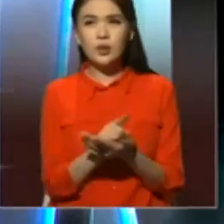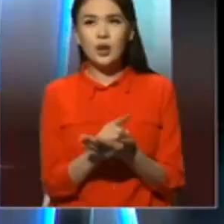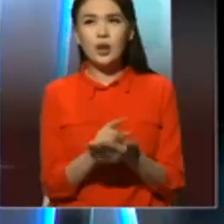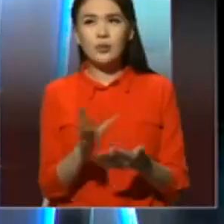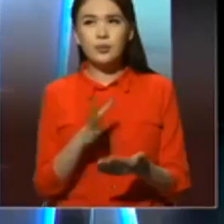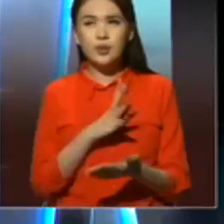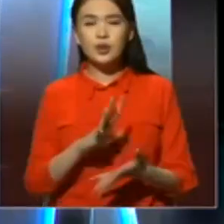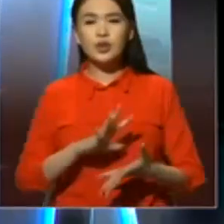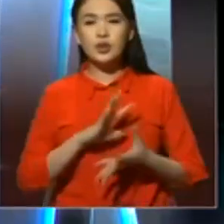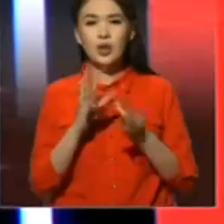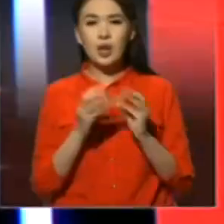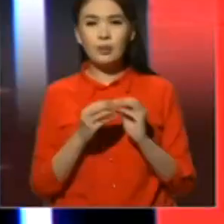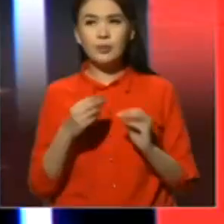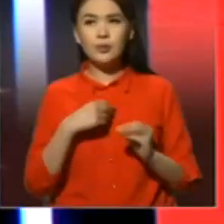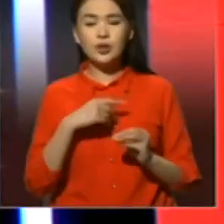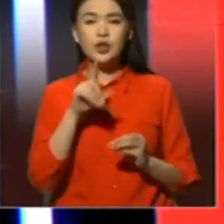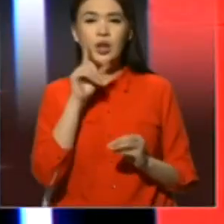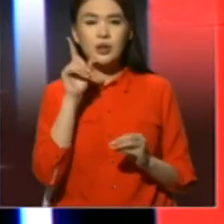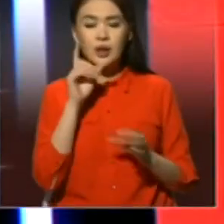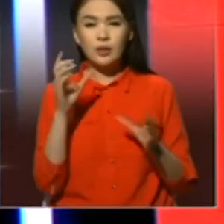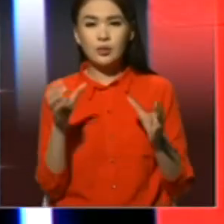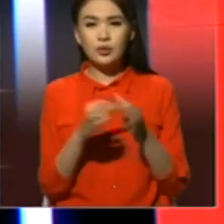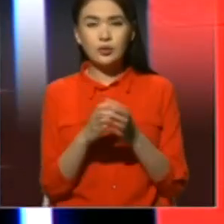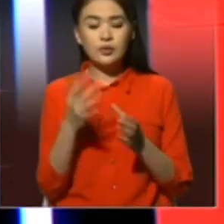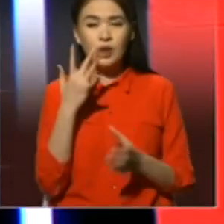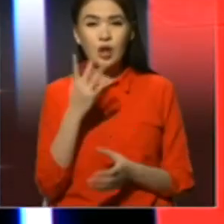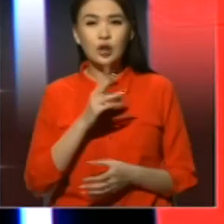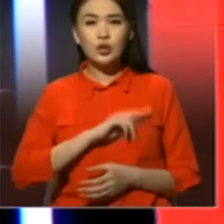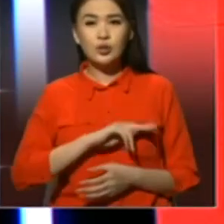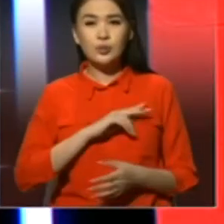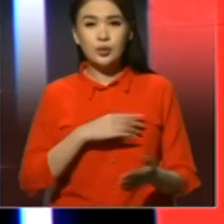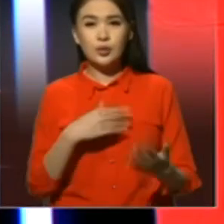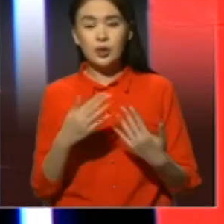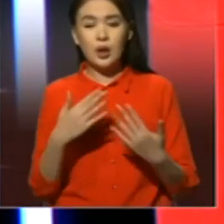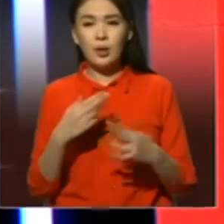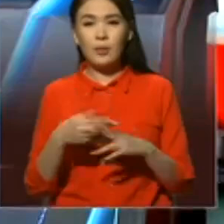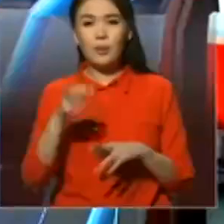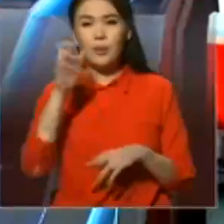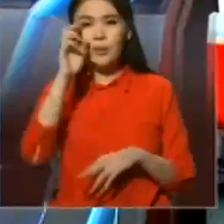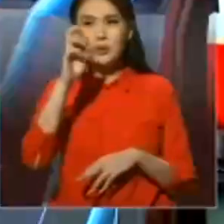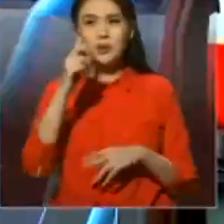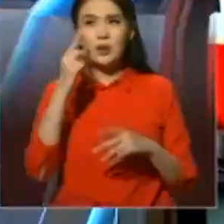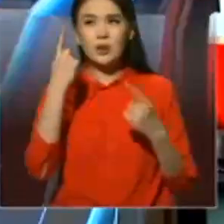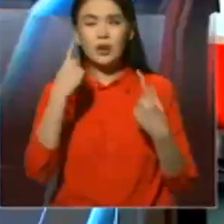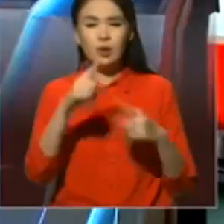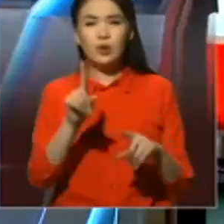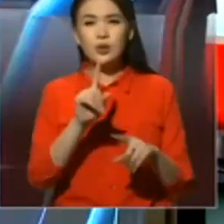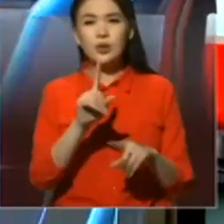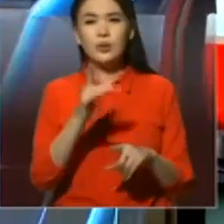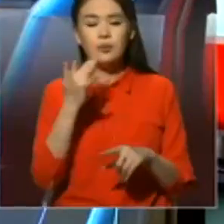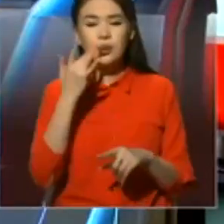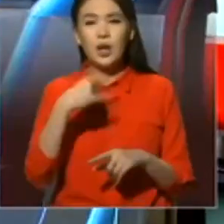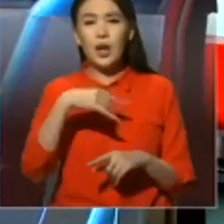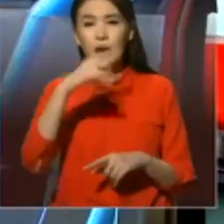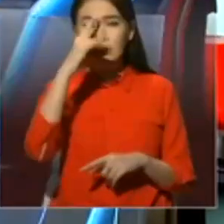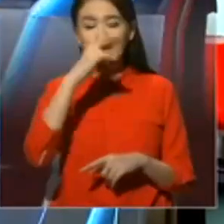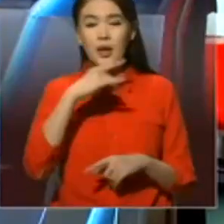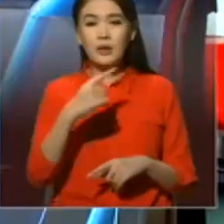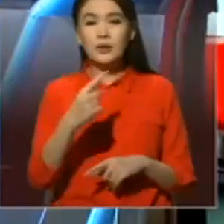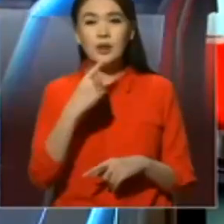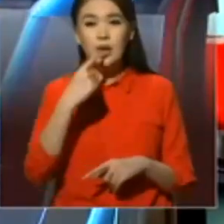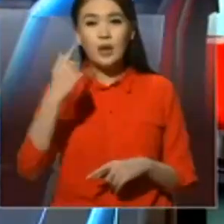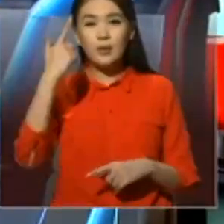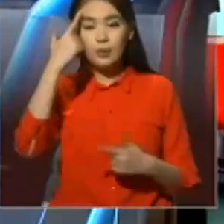бе, мен жалпы негізі жастармен жұмыс істегеннен кейін жастарға әсіресе басқа ұлт өкілдеріне айтамын. Қазақ тілін білу, қазақ тіліне деген құрмет сіздің